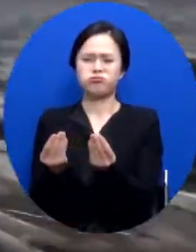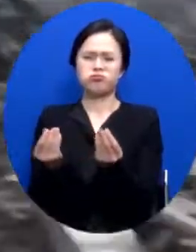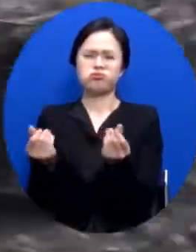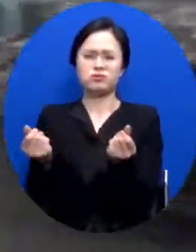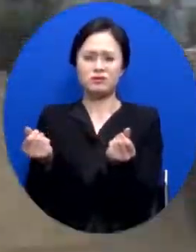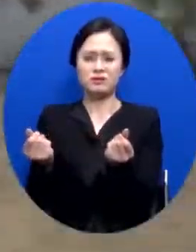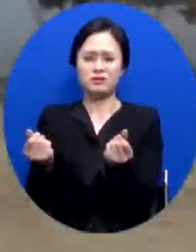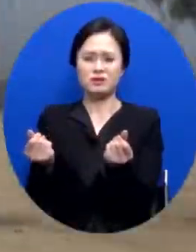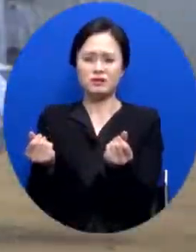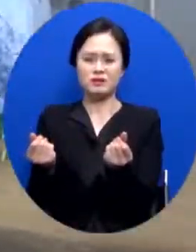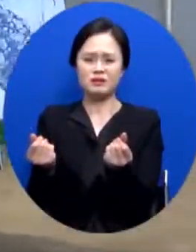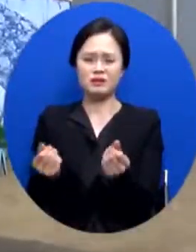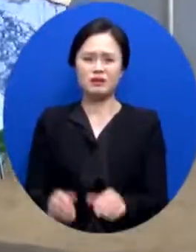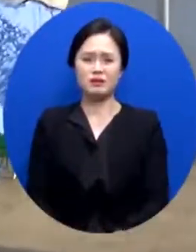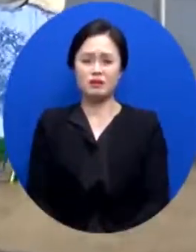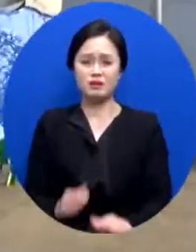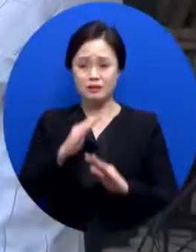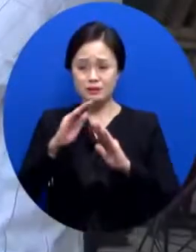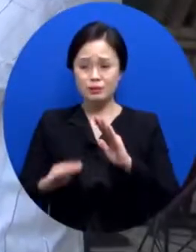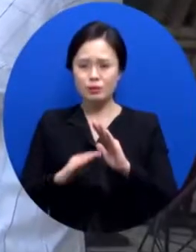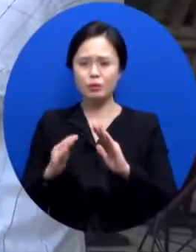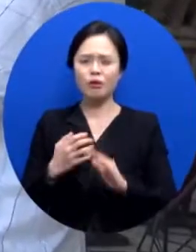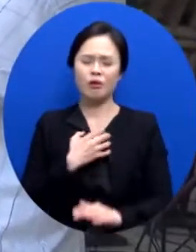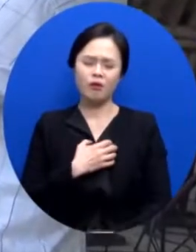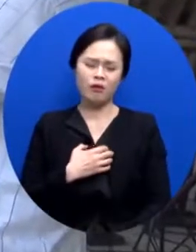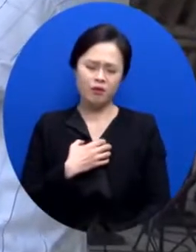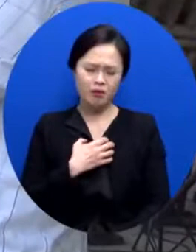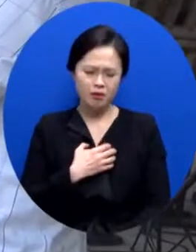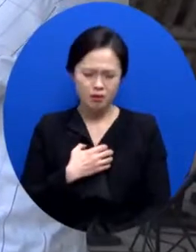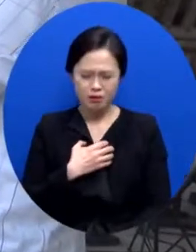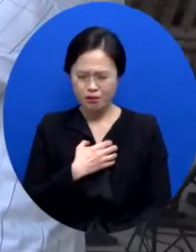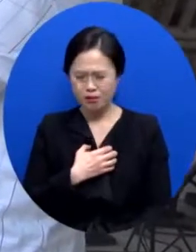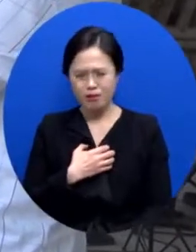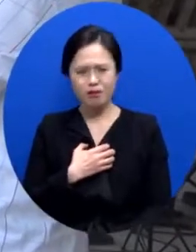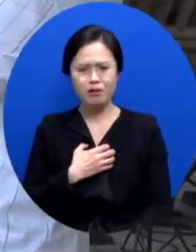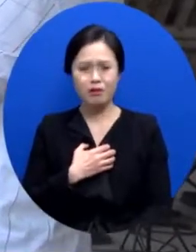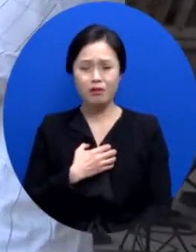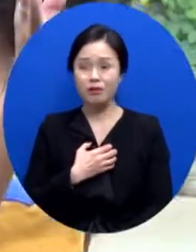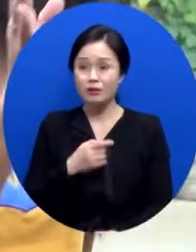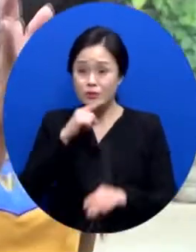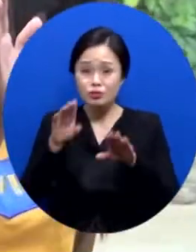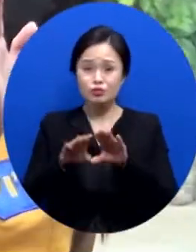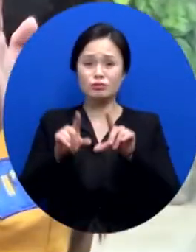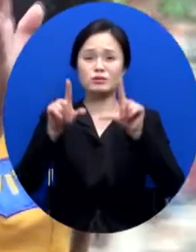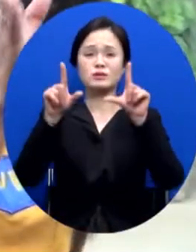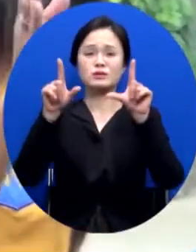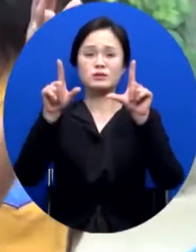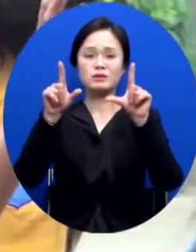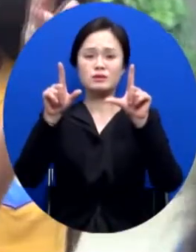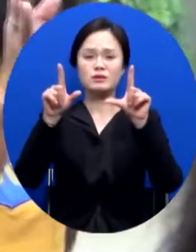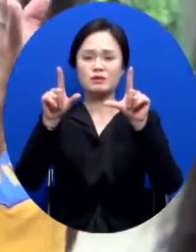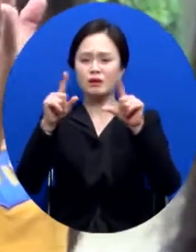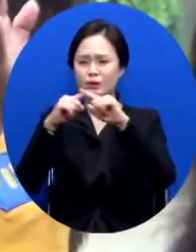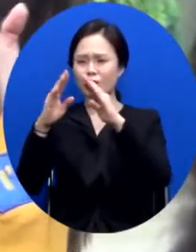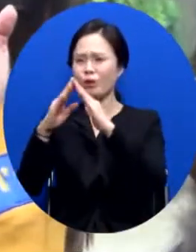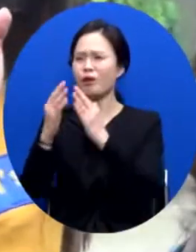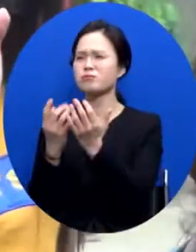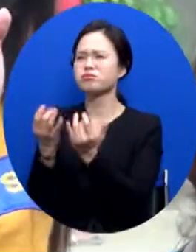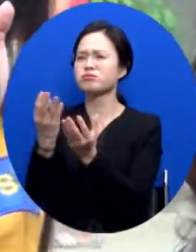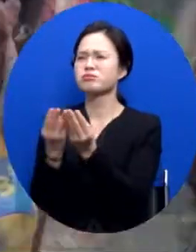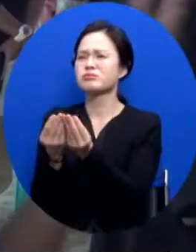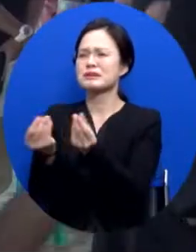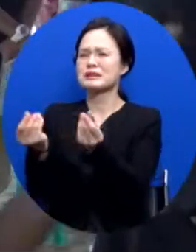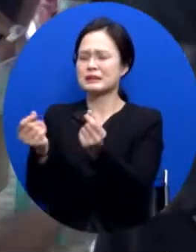하지만 괴 성도들은 슬퍼 만 하고 있을 수 없습니다 화재발생 우 돌아온 첫 주일 아치 불타버린 교회 앞마당에서